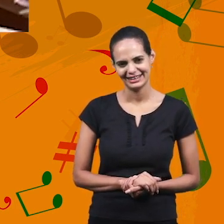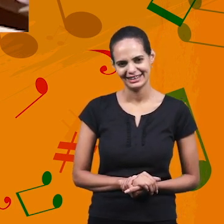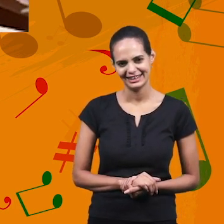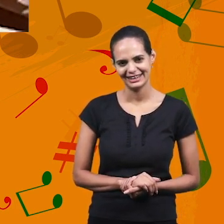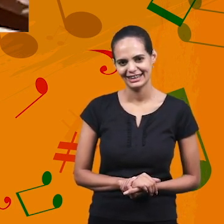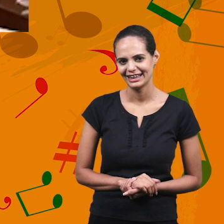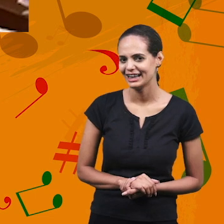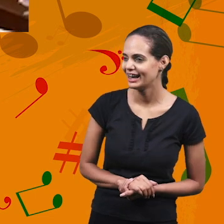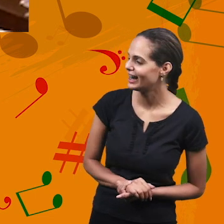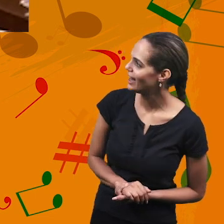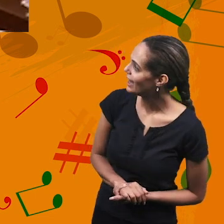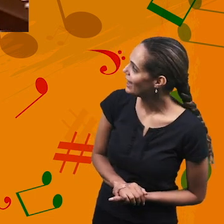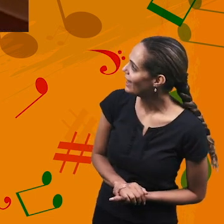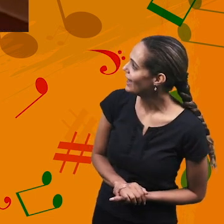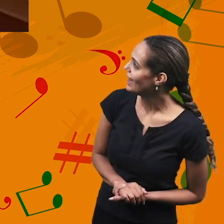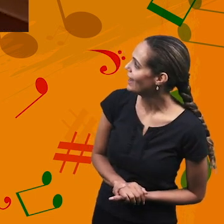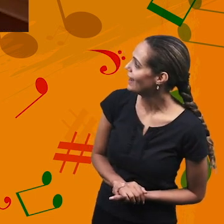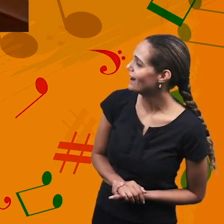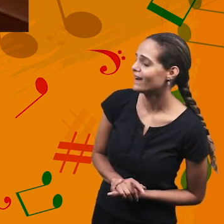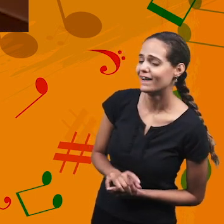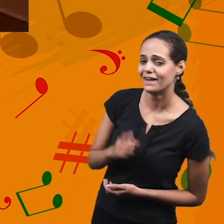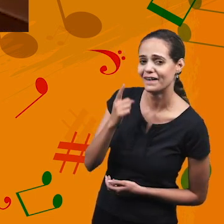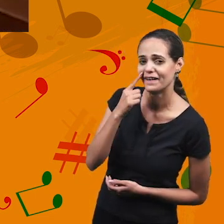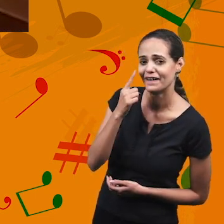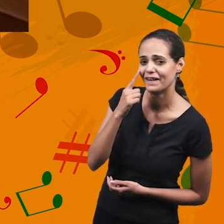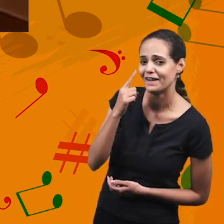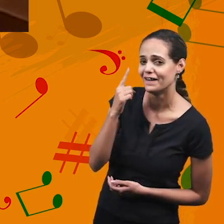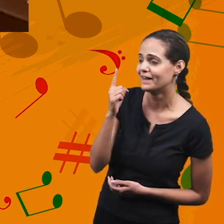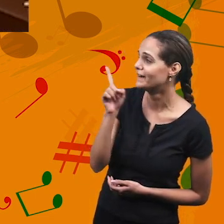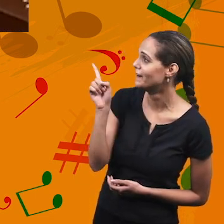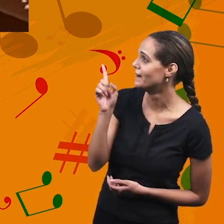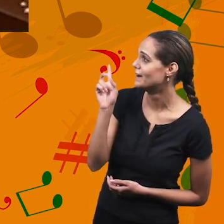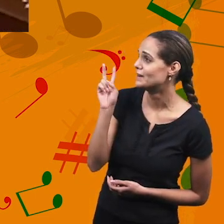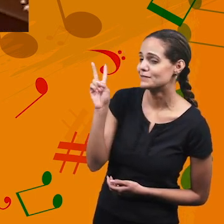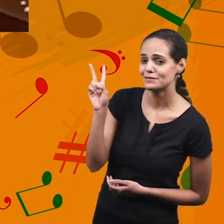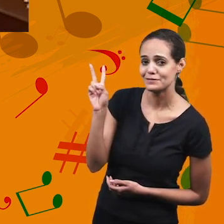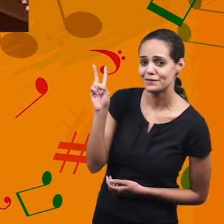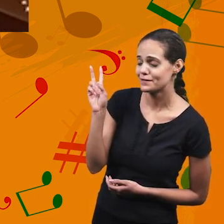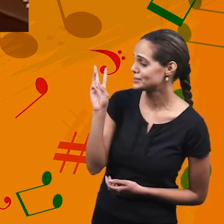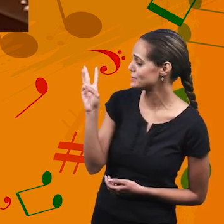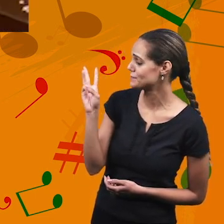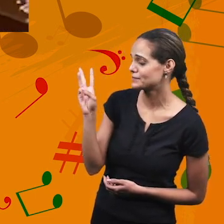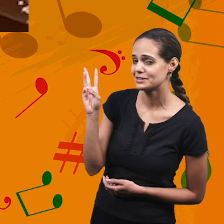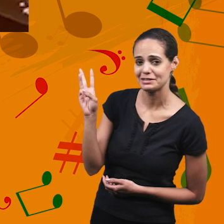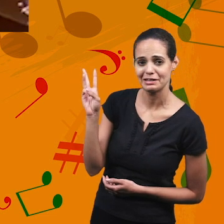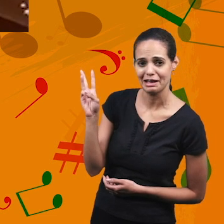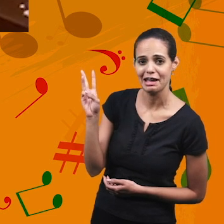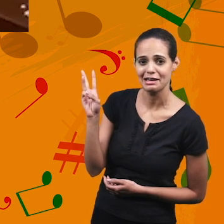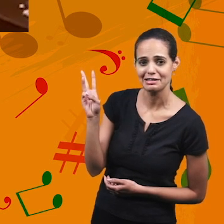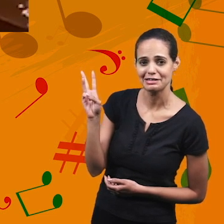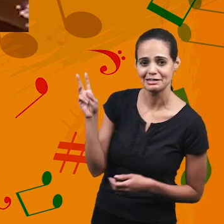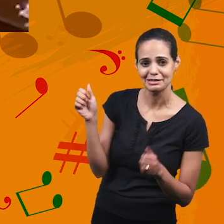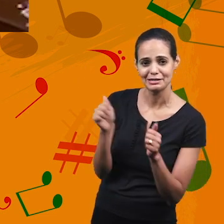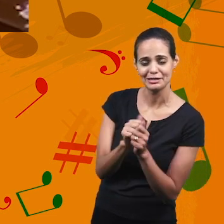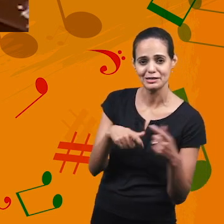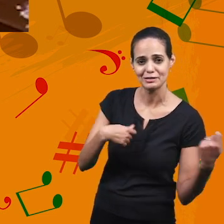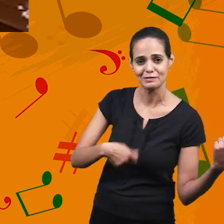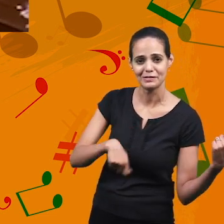Voici que jouent ensemble Aninha, Natália et du groupe d'accessibilité João, de